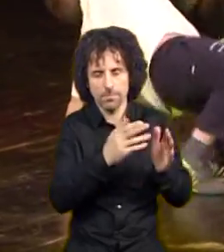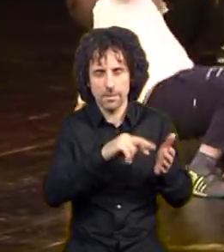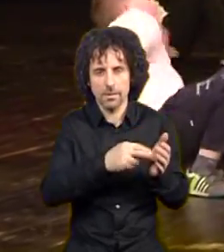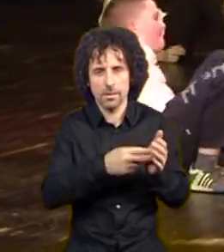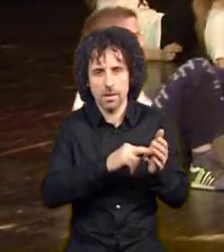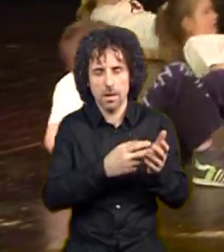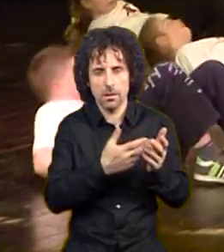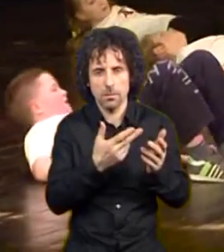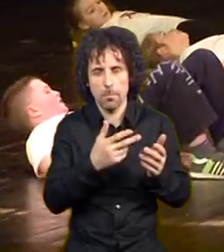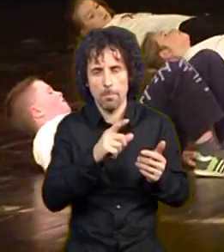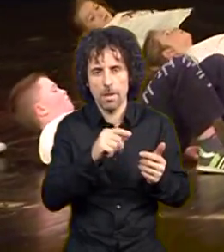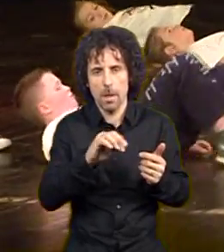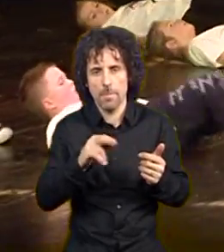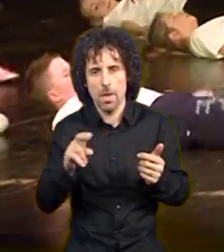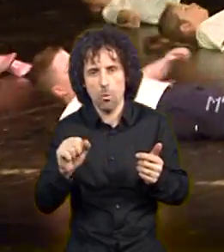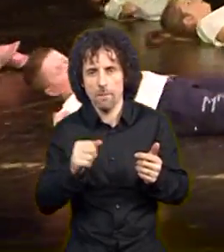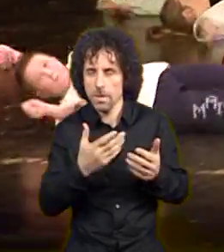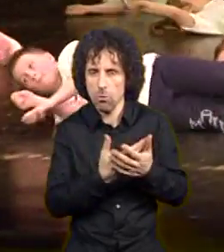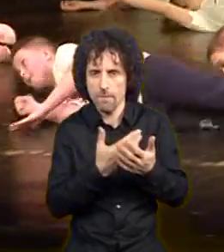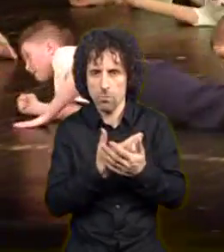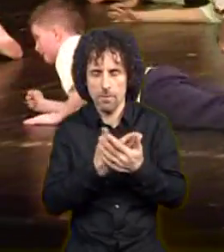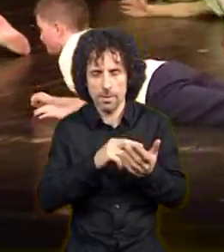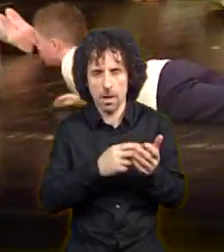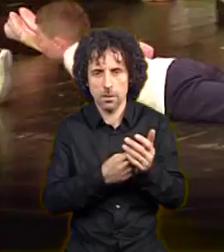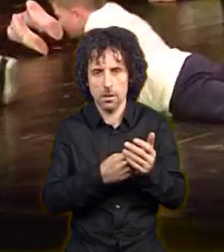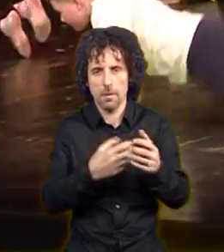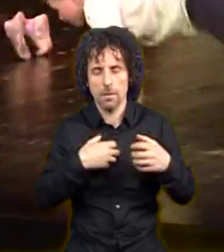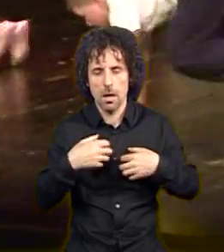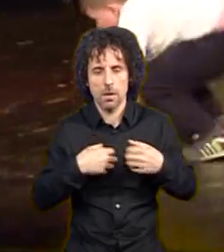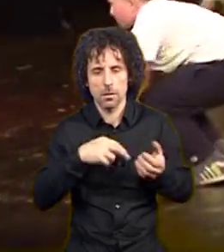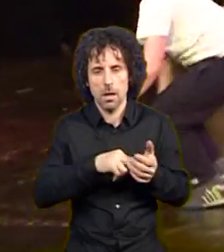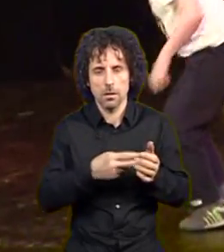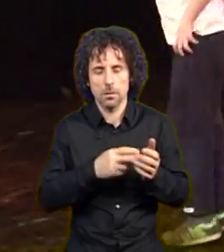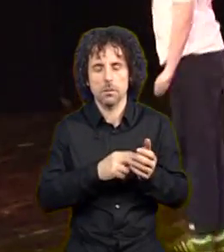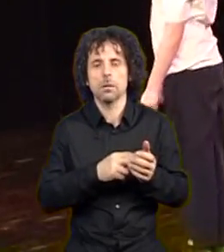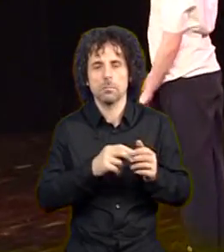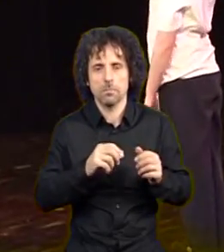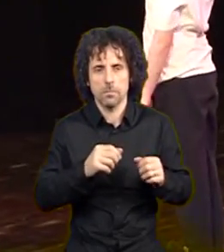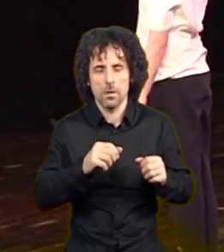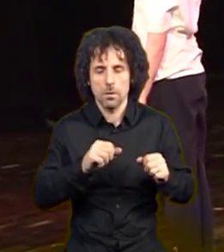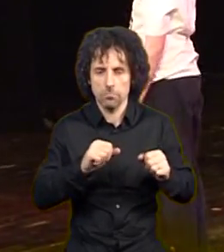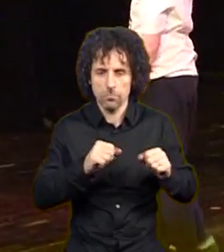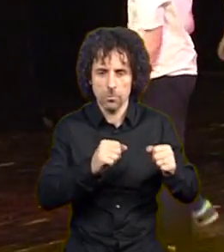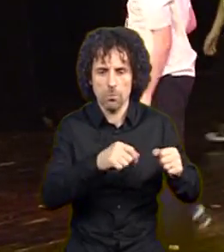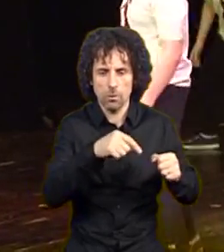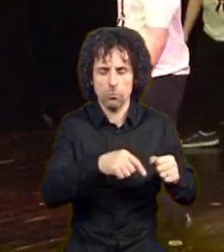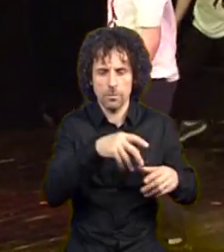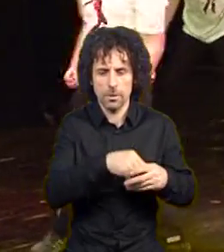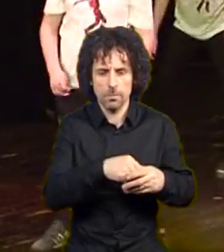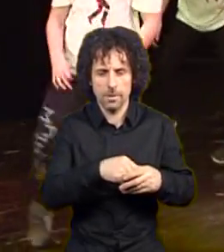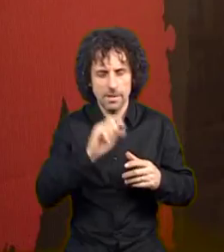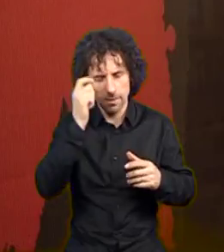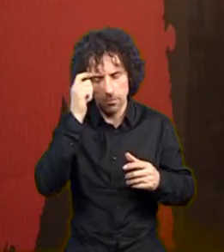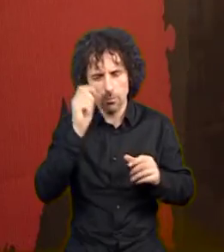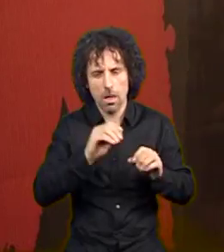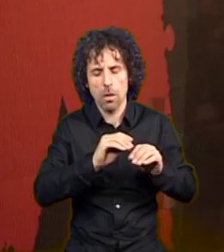wszystkim nastawiamy się na taniec. Będą pokazy premierowe, spektakli Teatru Tańca, który działa w ramach Studia Tańca Olicznego. W